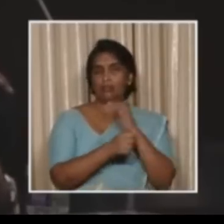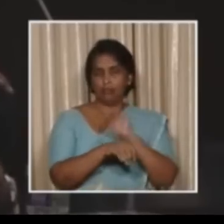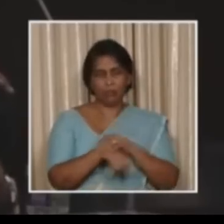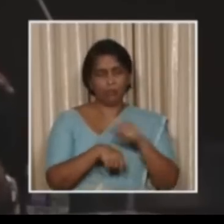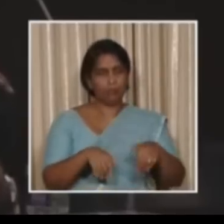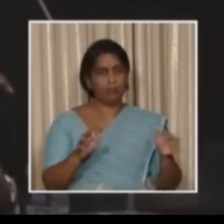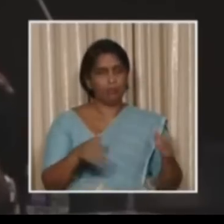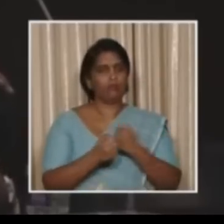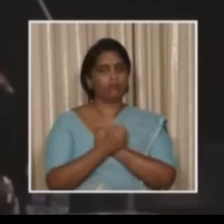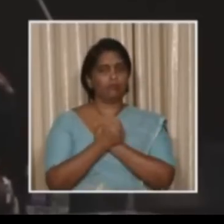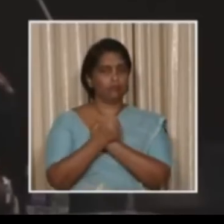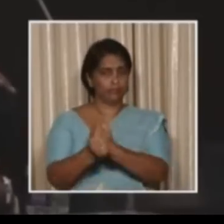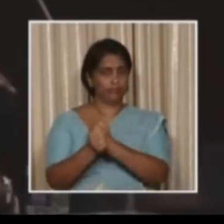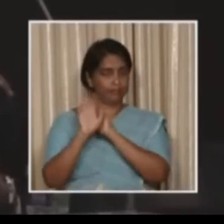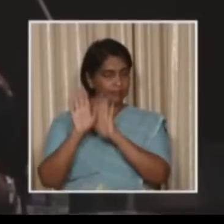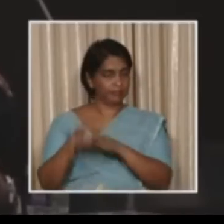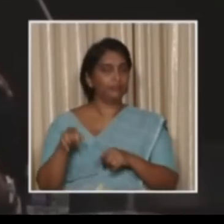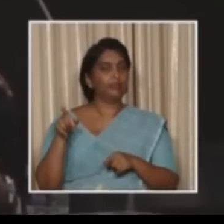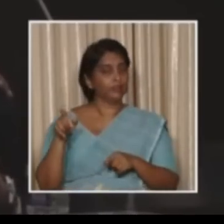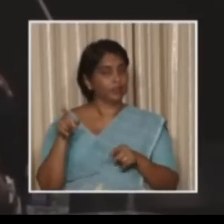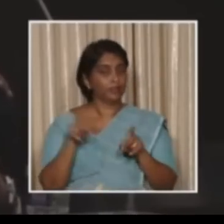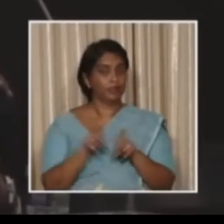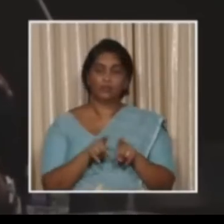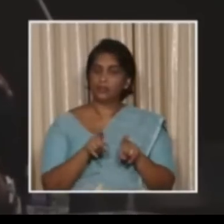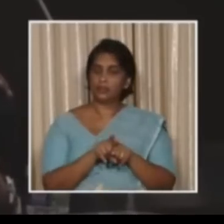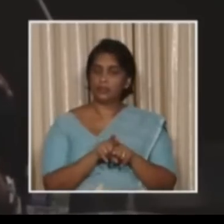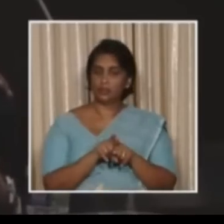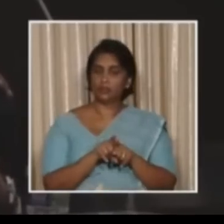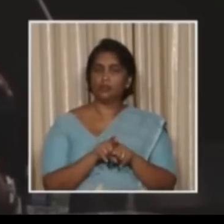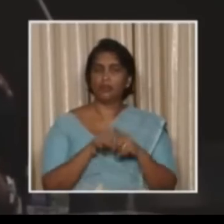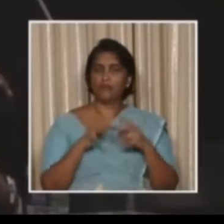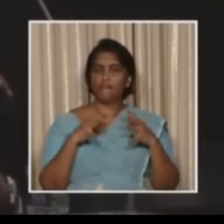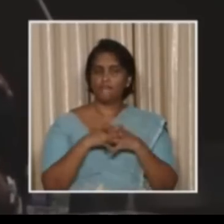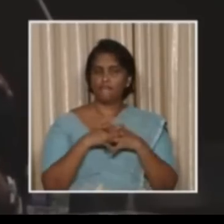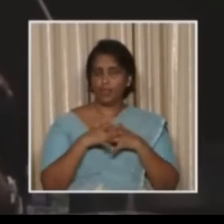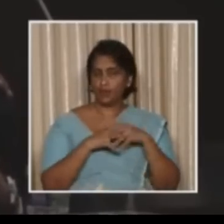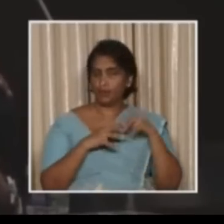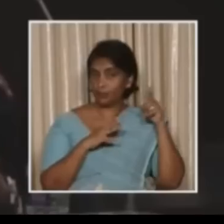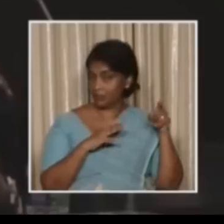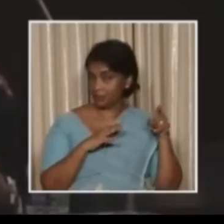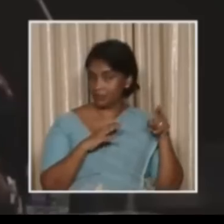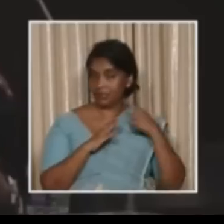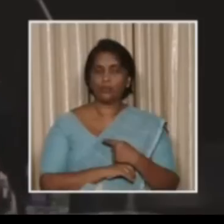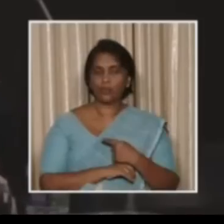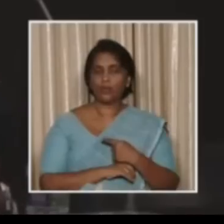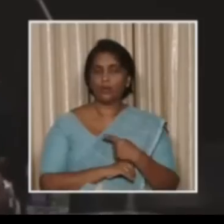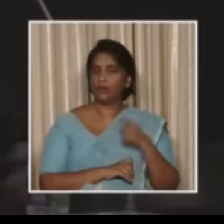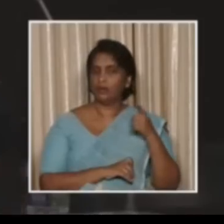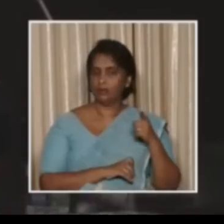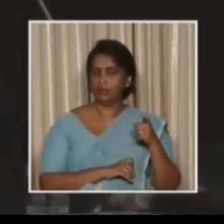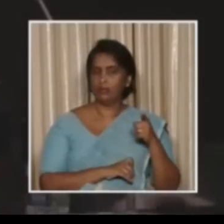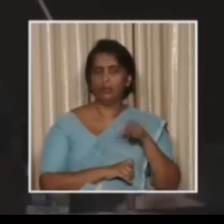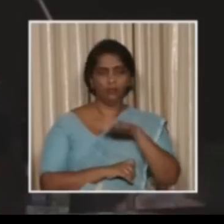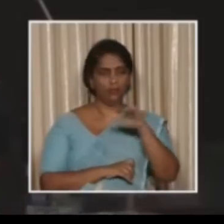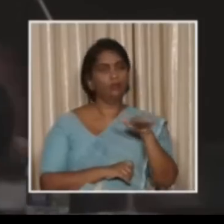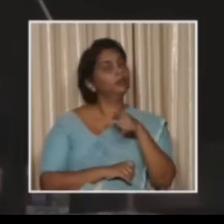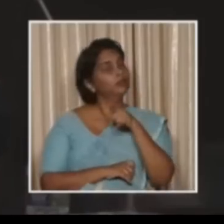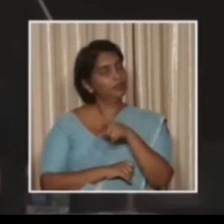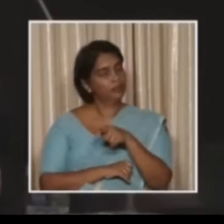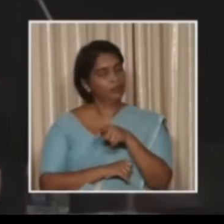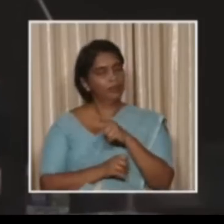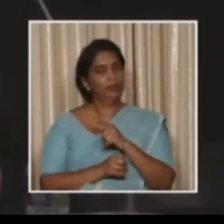தொடர்பில் நாடாளுமன்ற உறுப்பினர் எஸ் ஸ்ரீதரன் நாடாளுமன்றத்தில் இவ்வாறு கருத்து தெரிவித்தார். சமநேரத்தில் இன்றைய